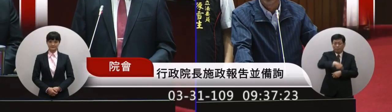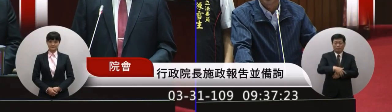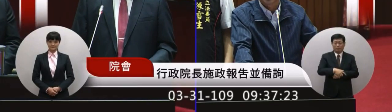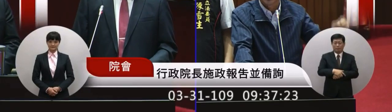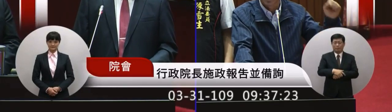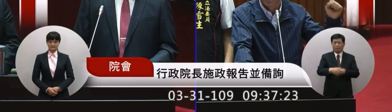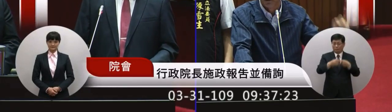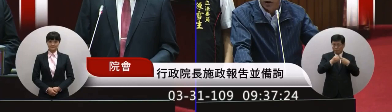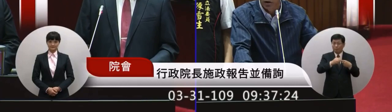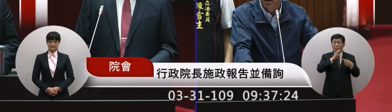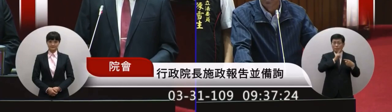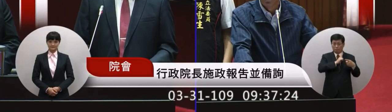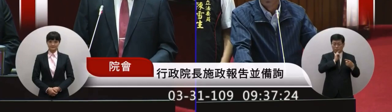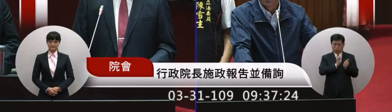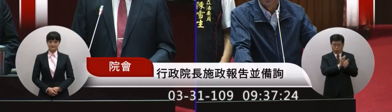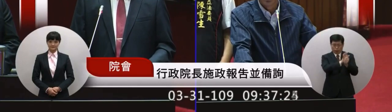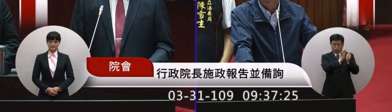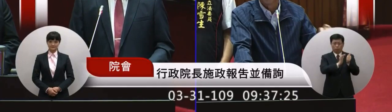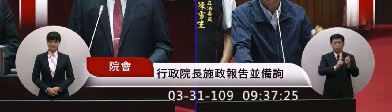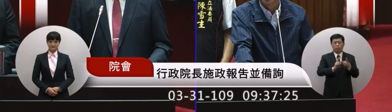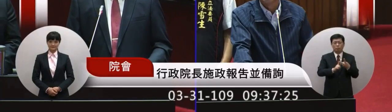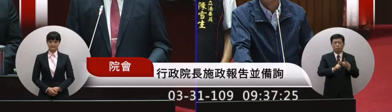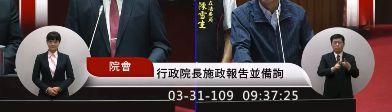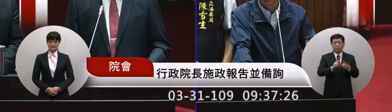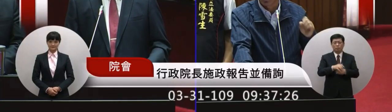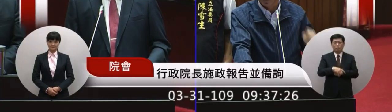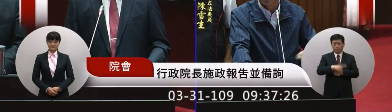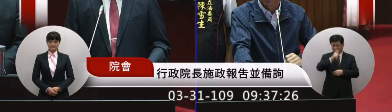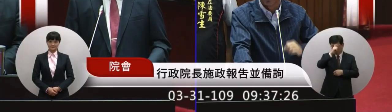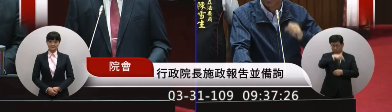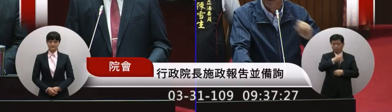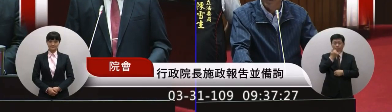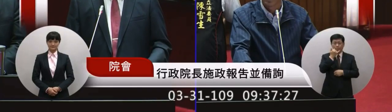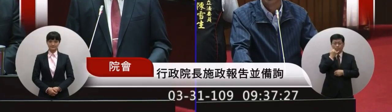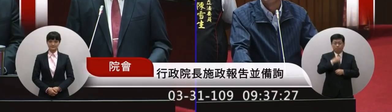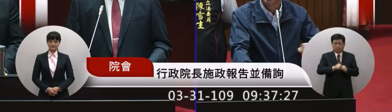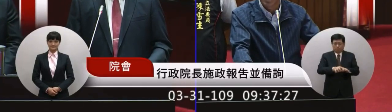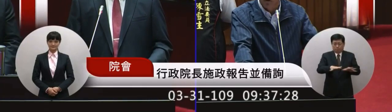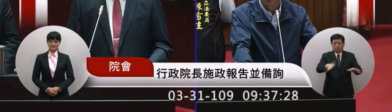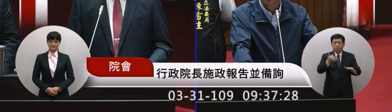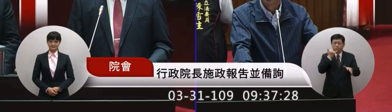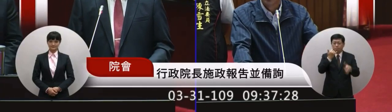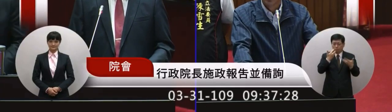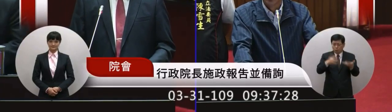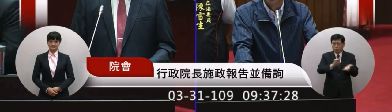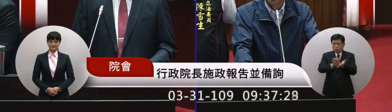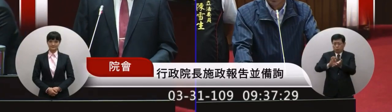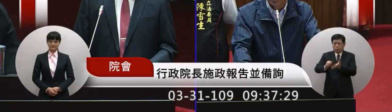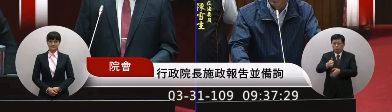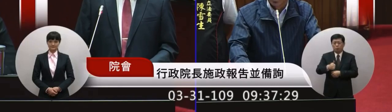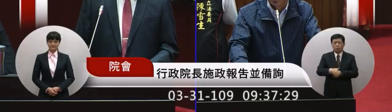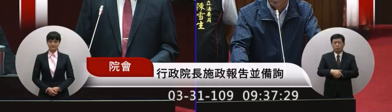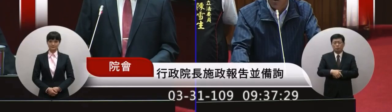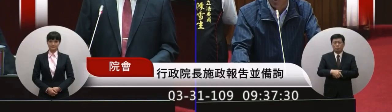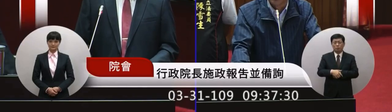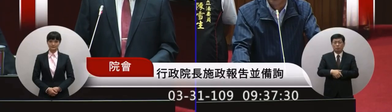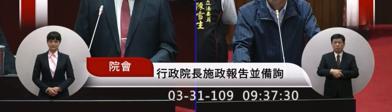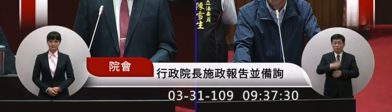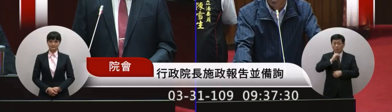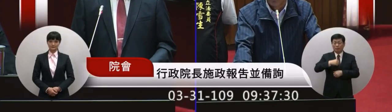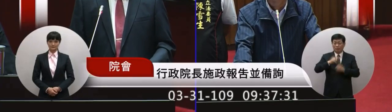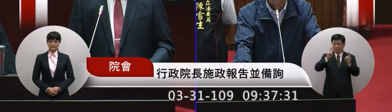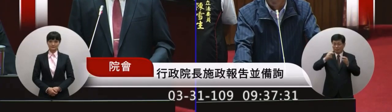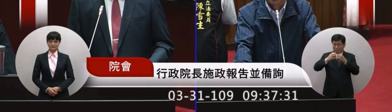方面是产业的扶植，另外一方面是希望它能够普遍的利用。电池交换